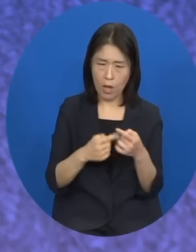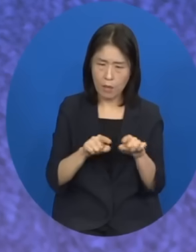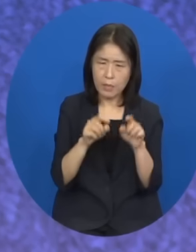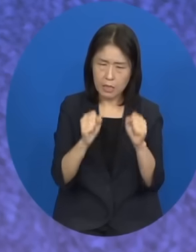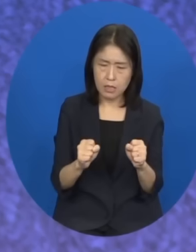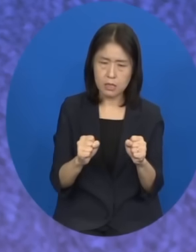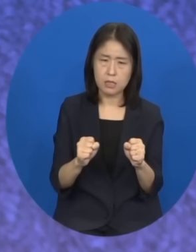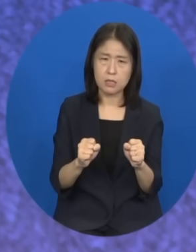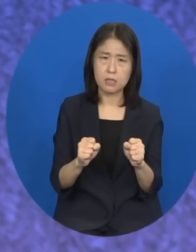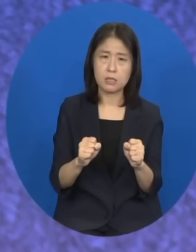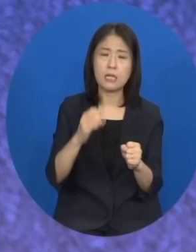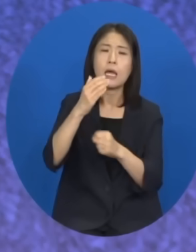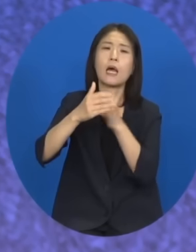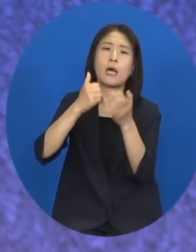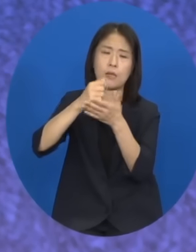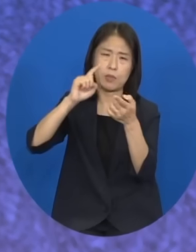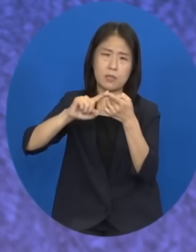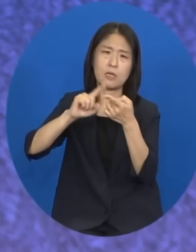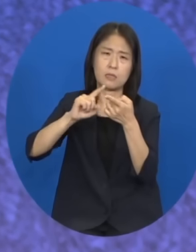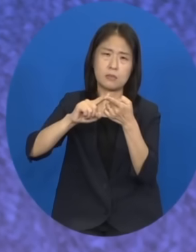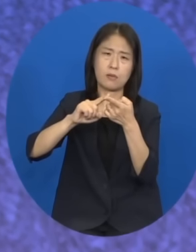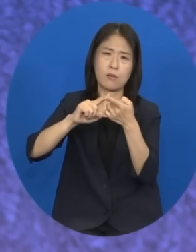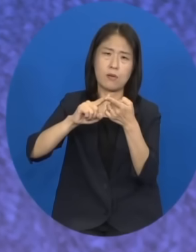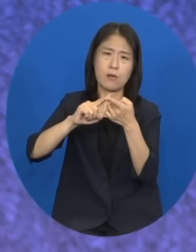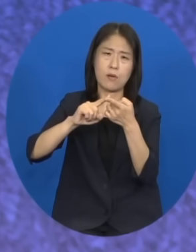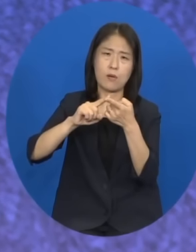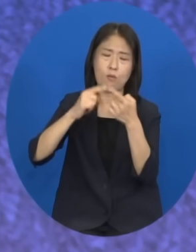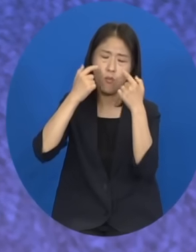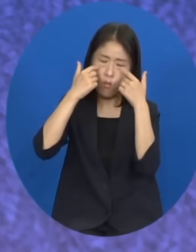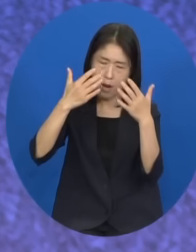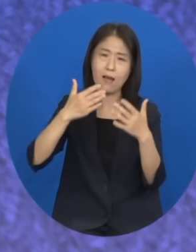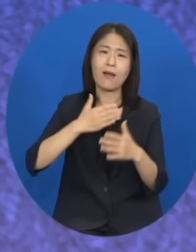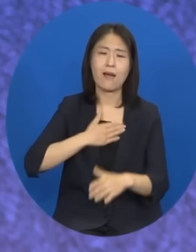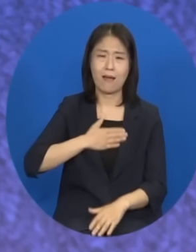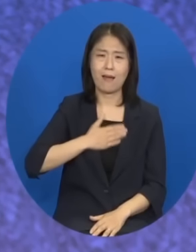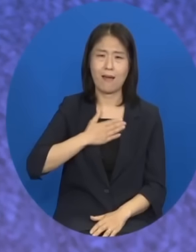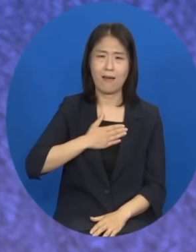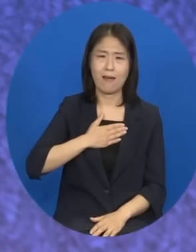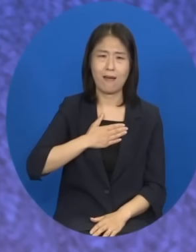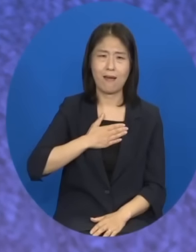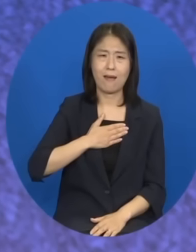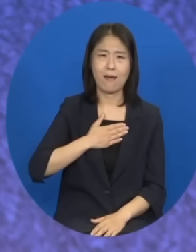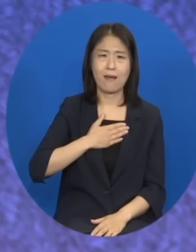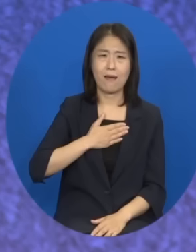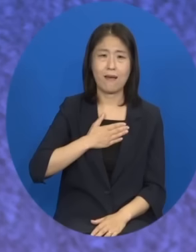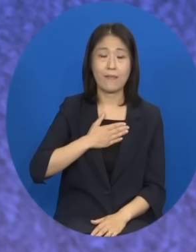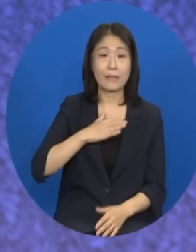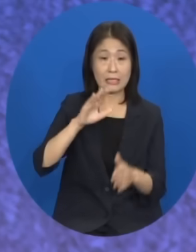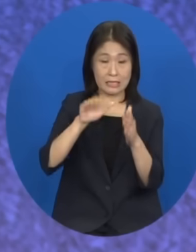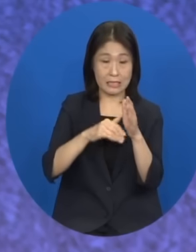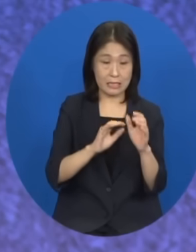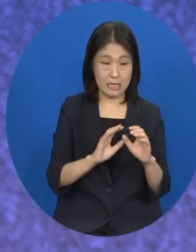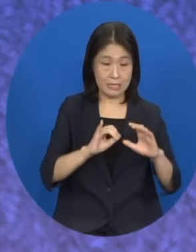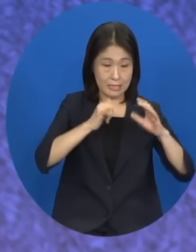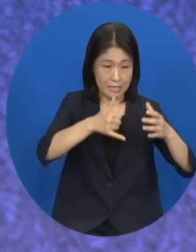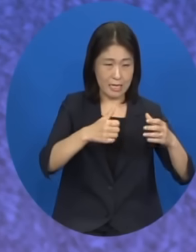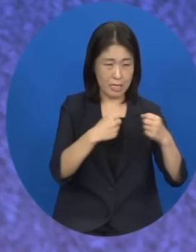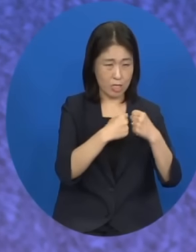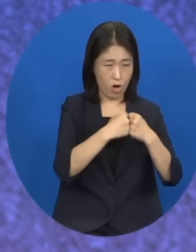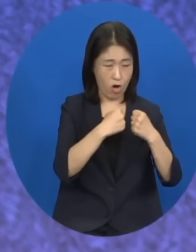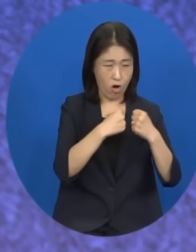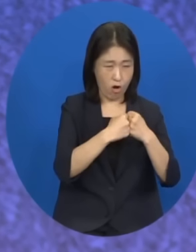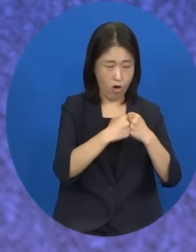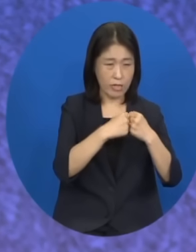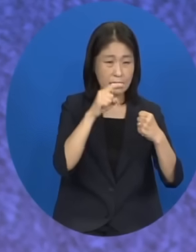알았던 분이에요. 그러니까 그는 그냥 주님께 그때 당시의 세계전쟁의 전황을